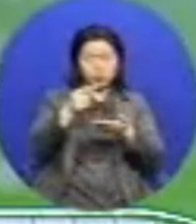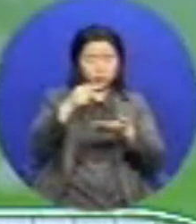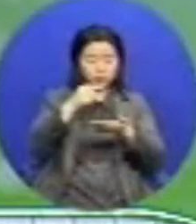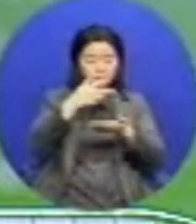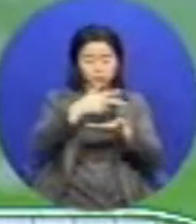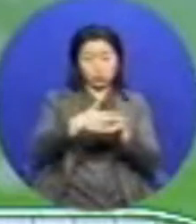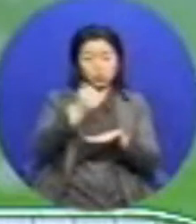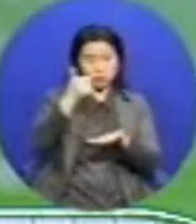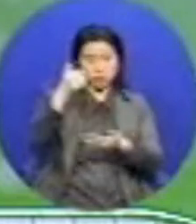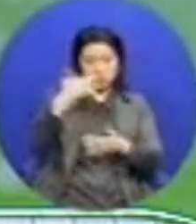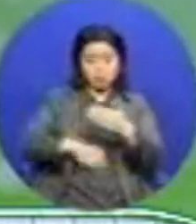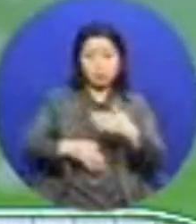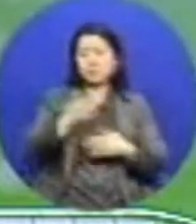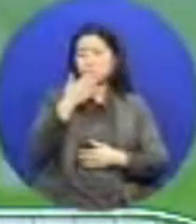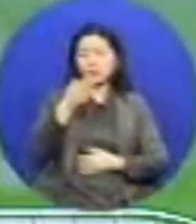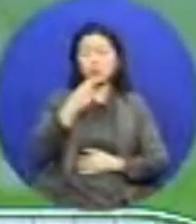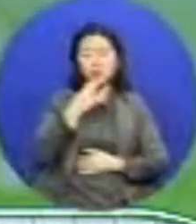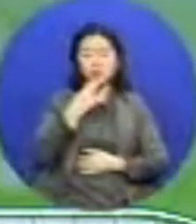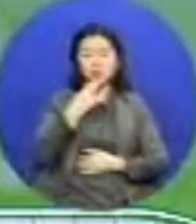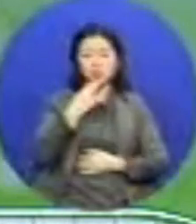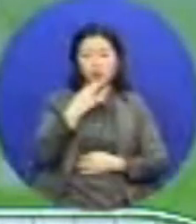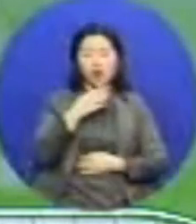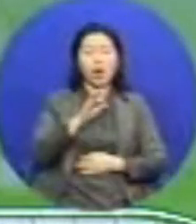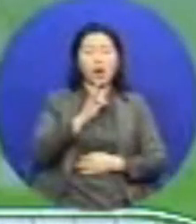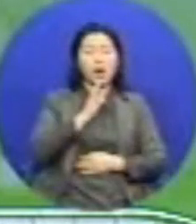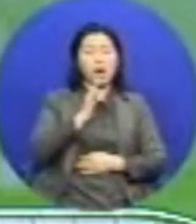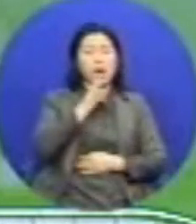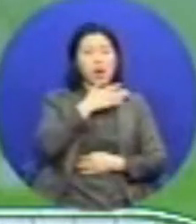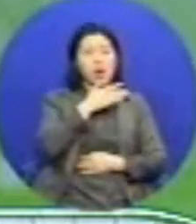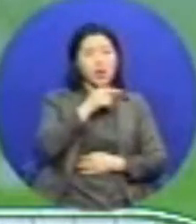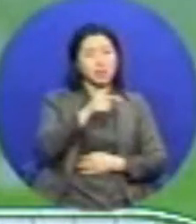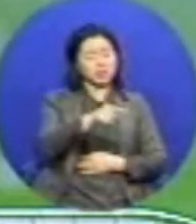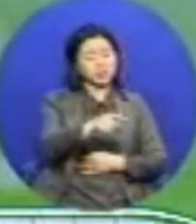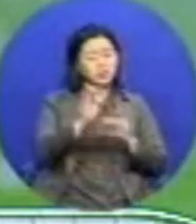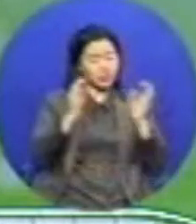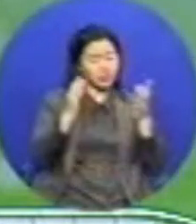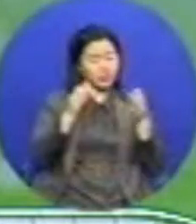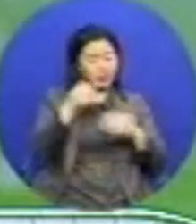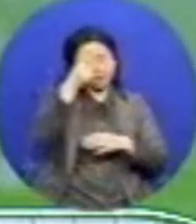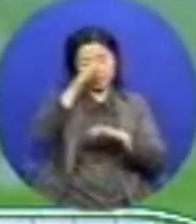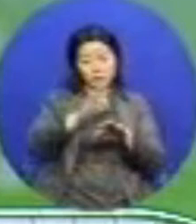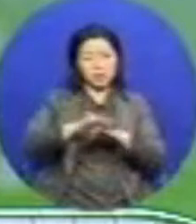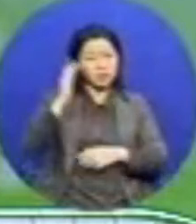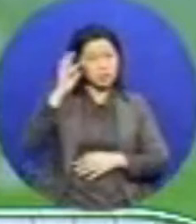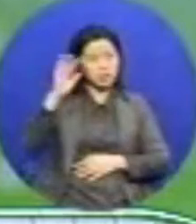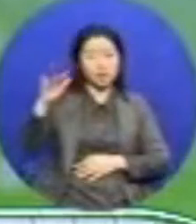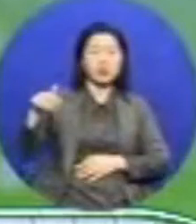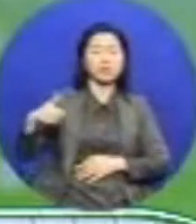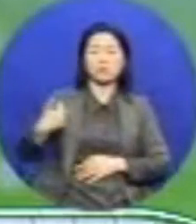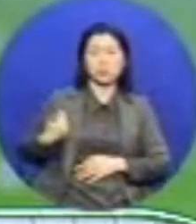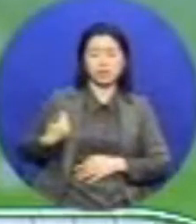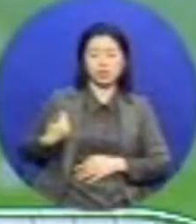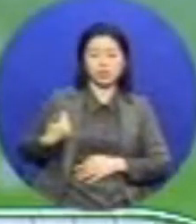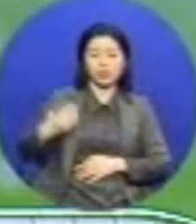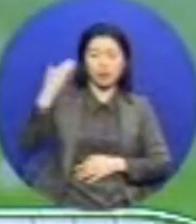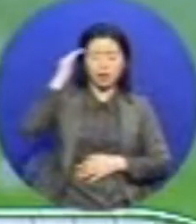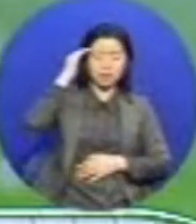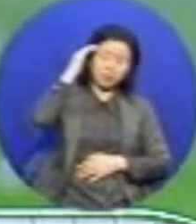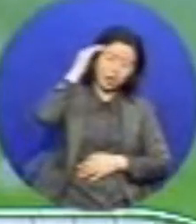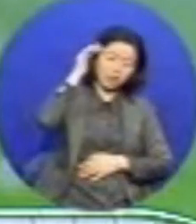않던 해요 아니 그 아이가 그렇게 예배를 사모하는 라인 g 장벽 이라고 생각했는데